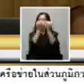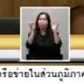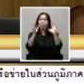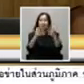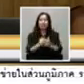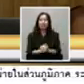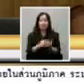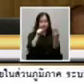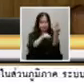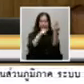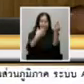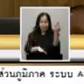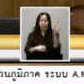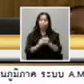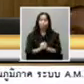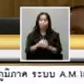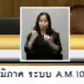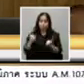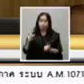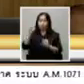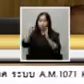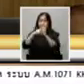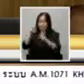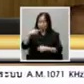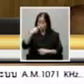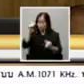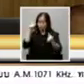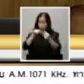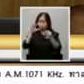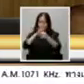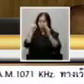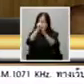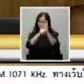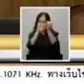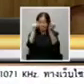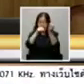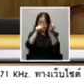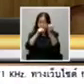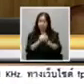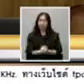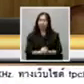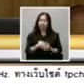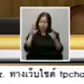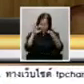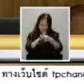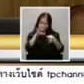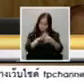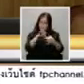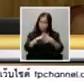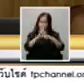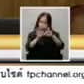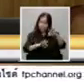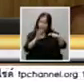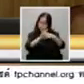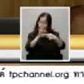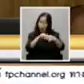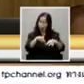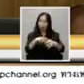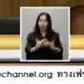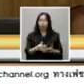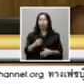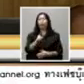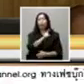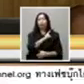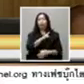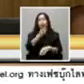านเสรีพิสุทธิ์กำลังพูดถึงรัฐธรรมนูญอยู่ครับว่ามันมาตราอะไรนะครับมันก็อยู่ในเนื้อหาครับแล้วก็เป็นหน้าที่ของท่านประธาน